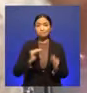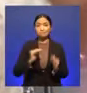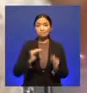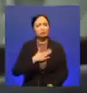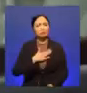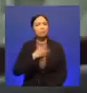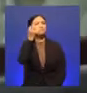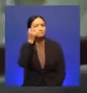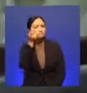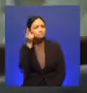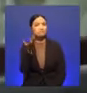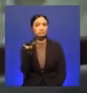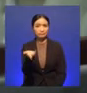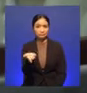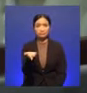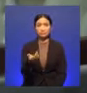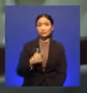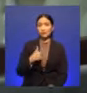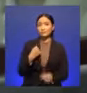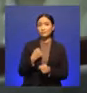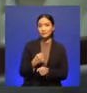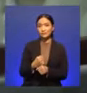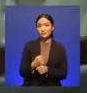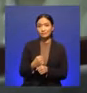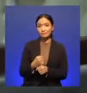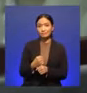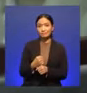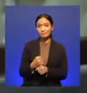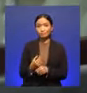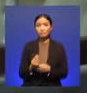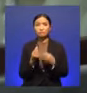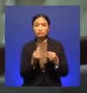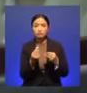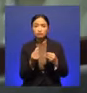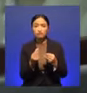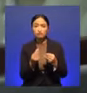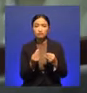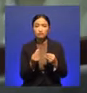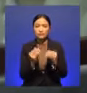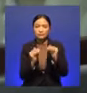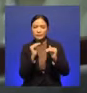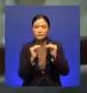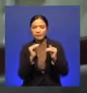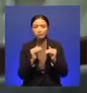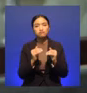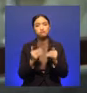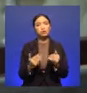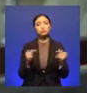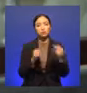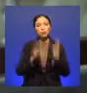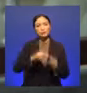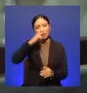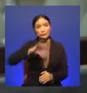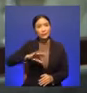าเราไม่ได้ทำให้ค่าเฉลี่ยของประเด็นสุขภาพต่างๆของคนไทยดีขึ้นเท่